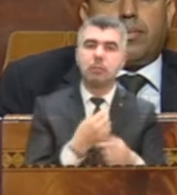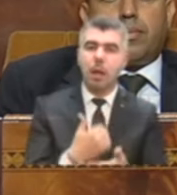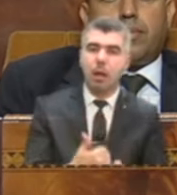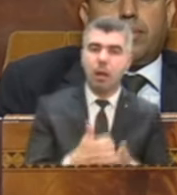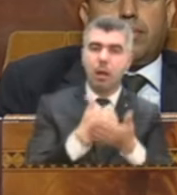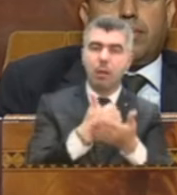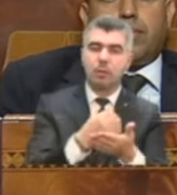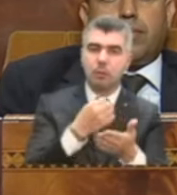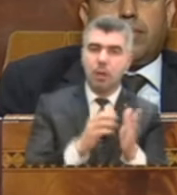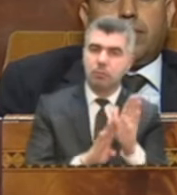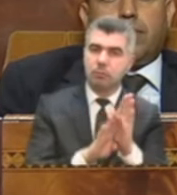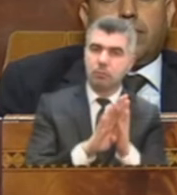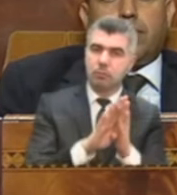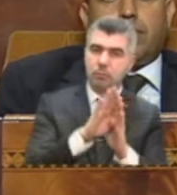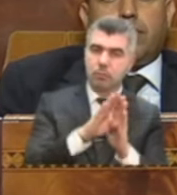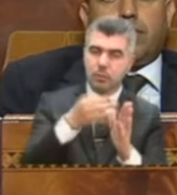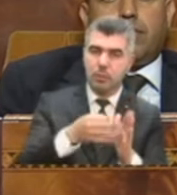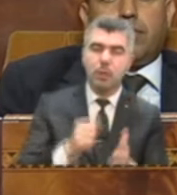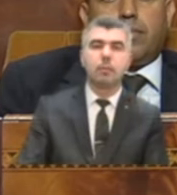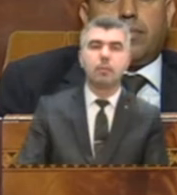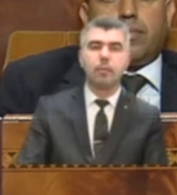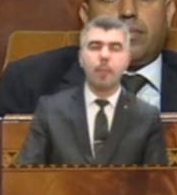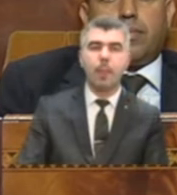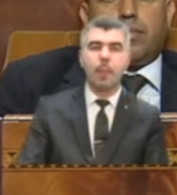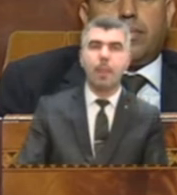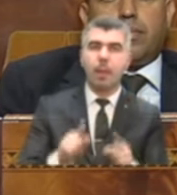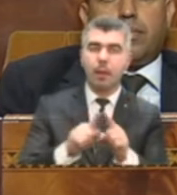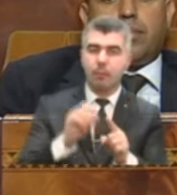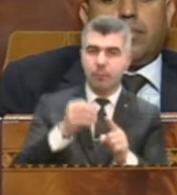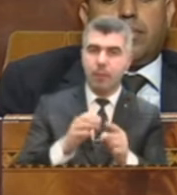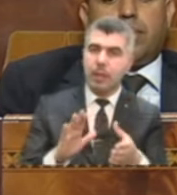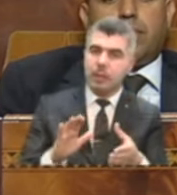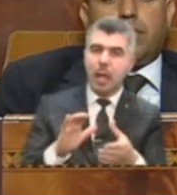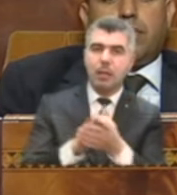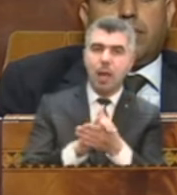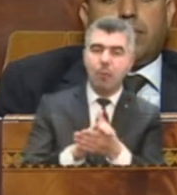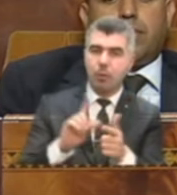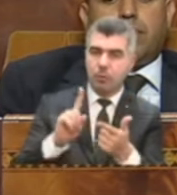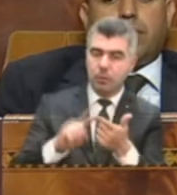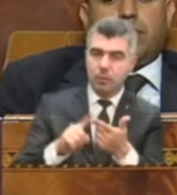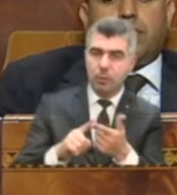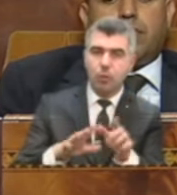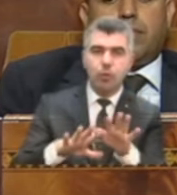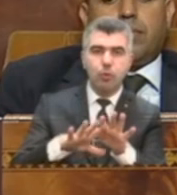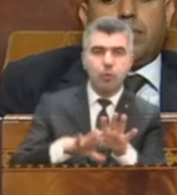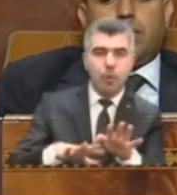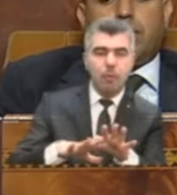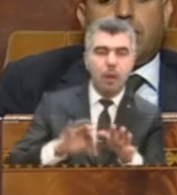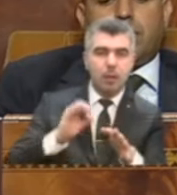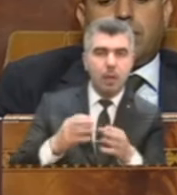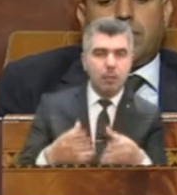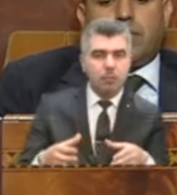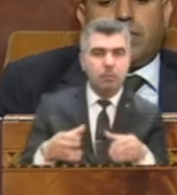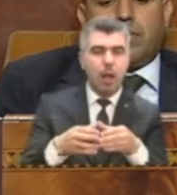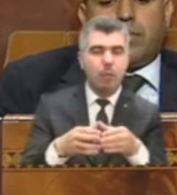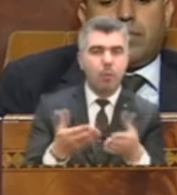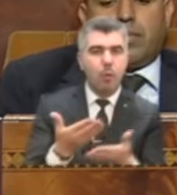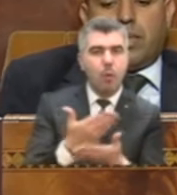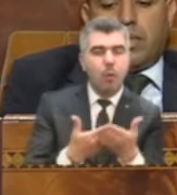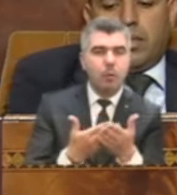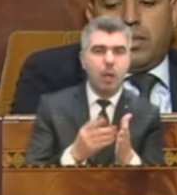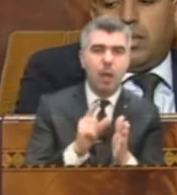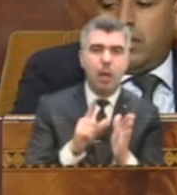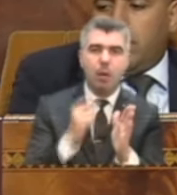كبير على مستوى تعزيز قيم التضامن وبناء مجتمع متلاحم وفق أبعاد إنسانية